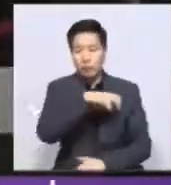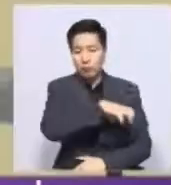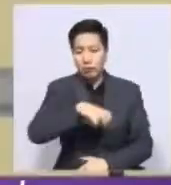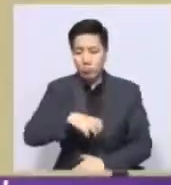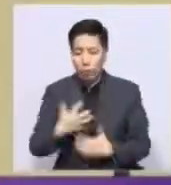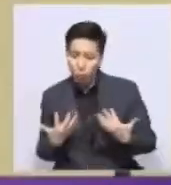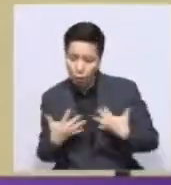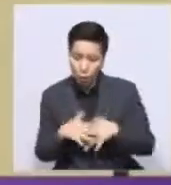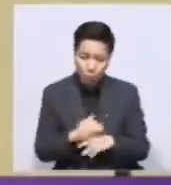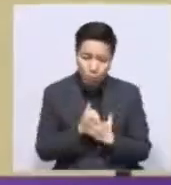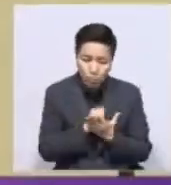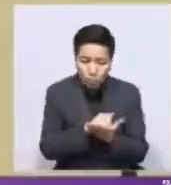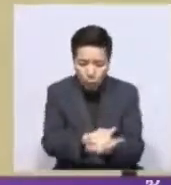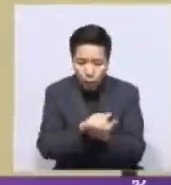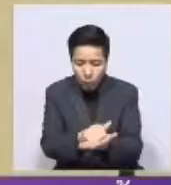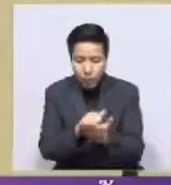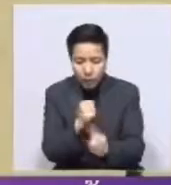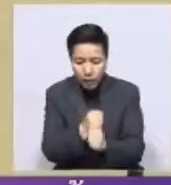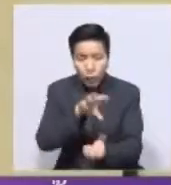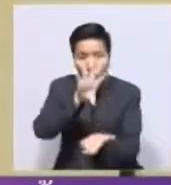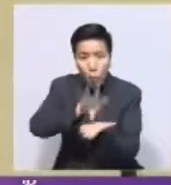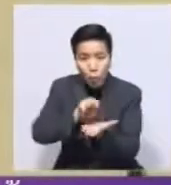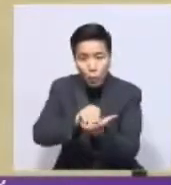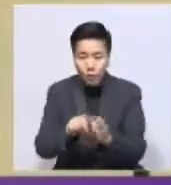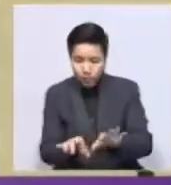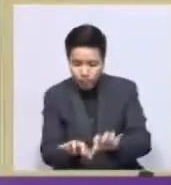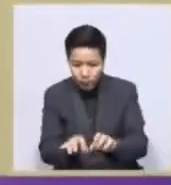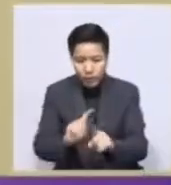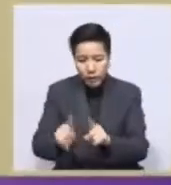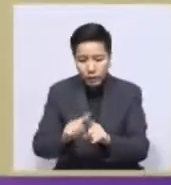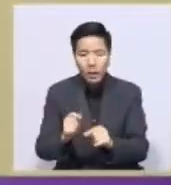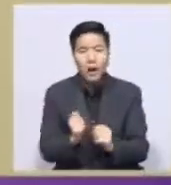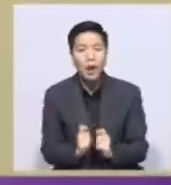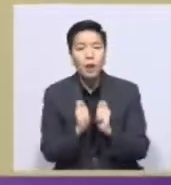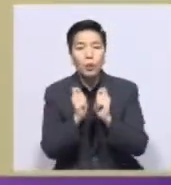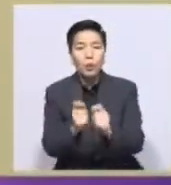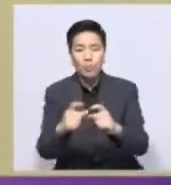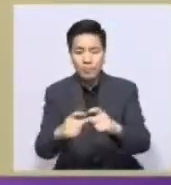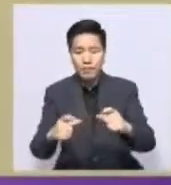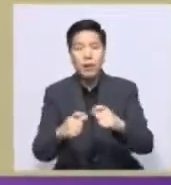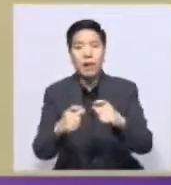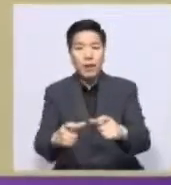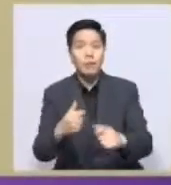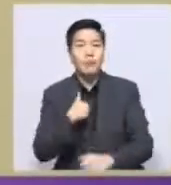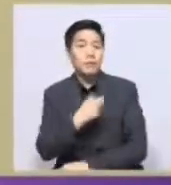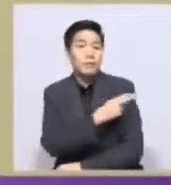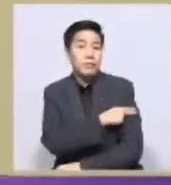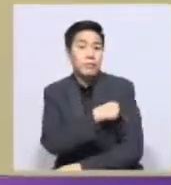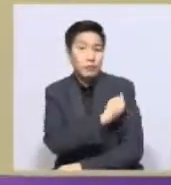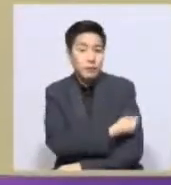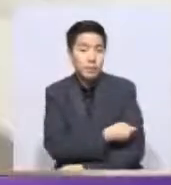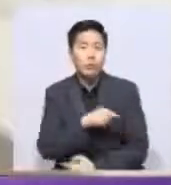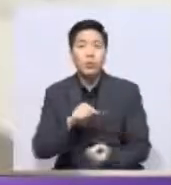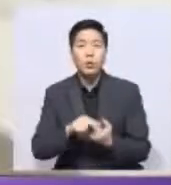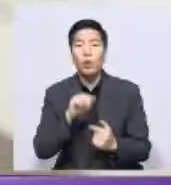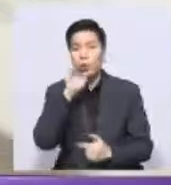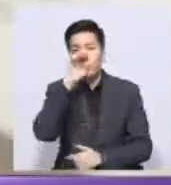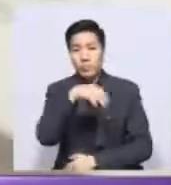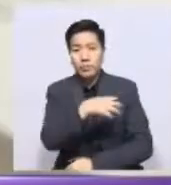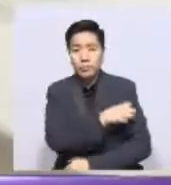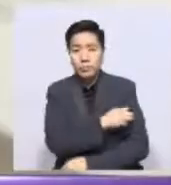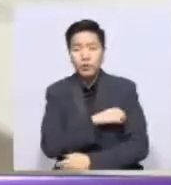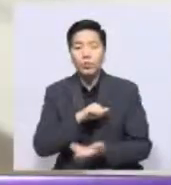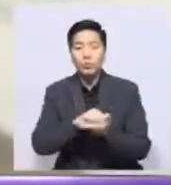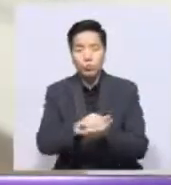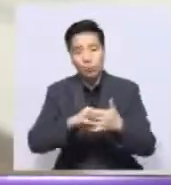านต่างๆร่วมให้บริการจัดทำปรับปรุงทะเบียนประวัติและอนุญาตทำงานและจะมีโรงพยาบาลสังกัดสำนักการแพทย์กรุงเทพมหาน